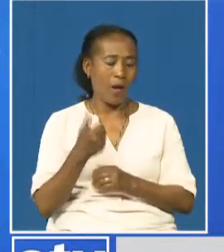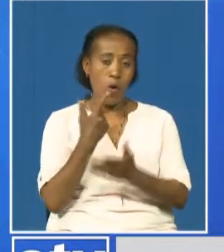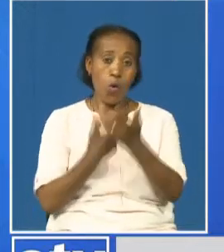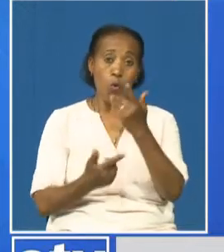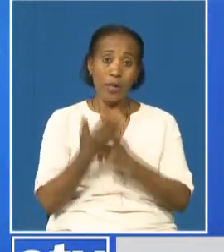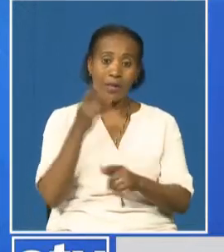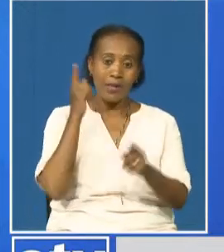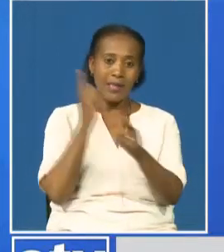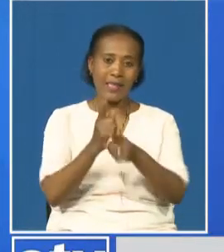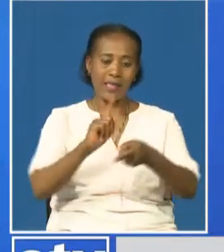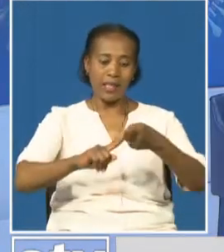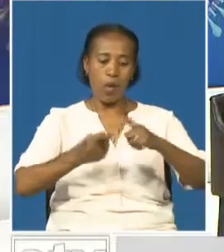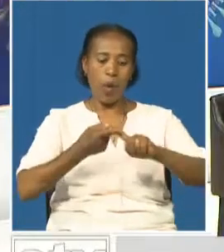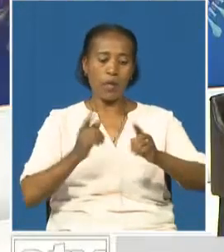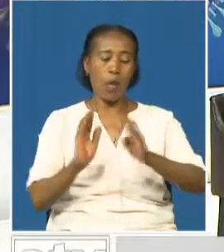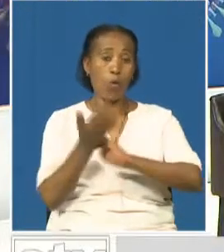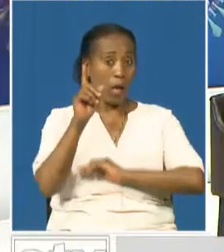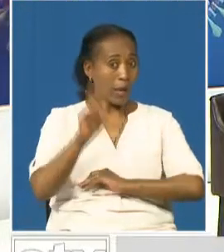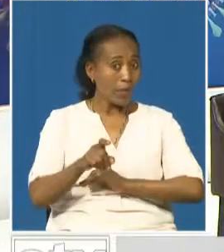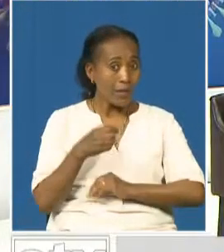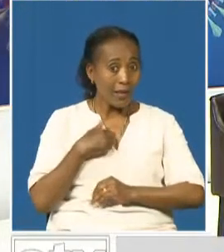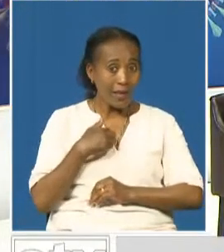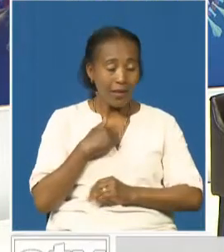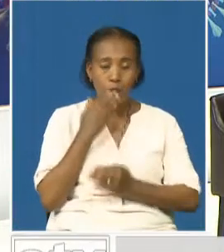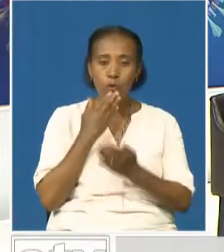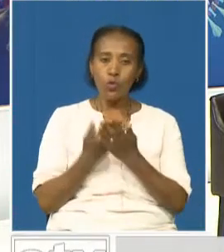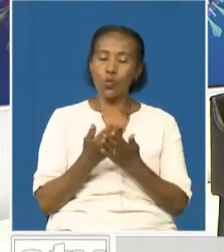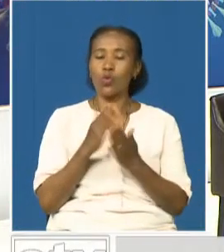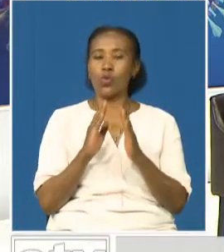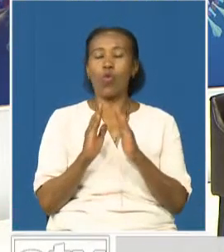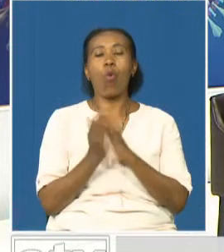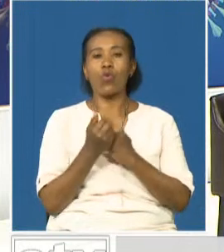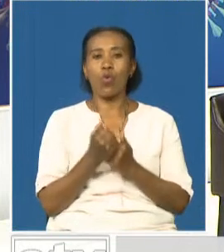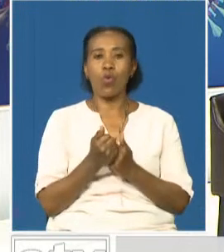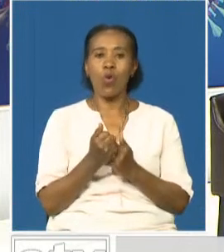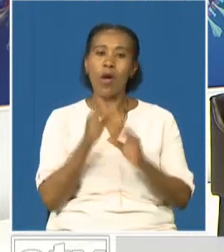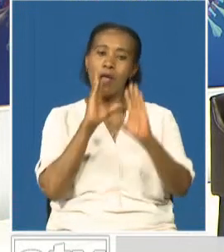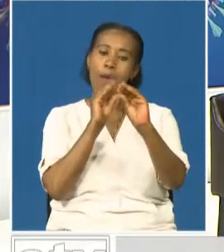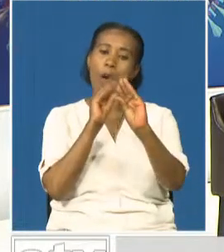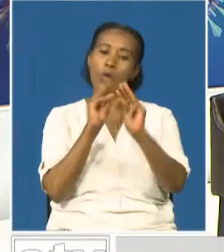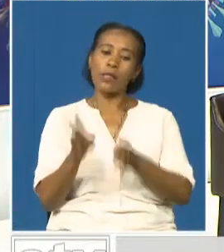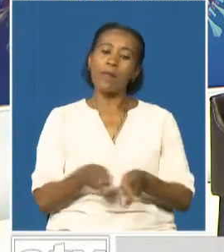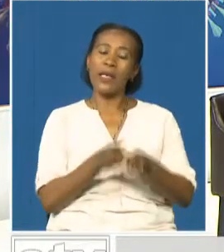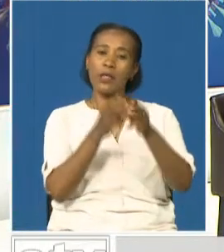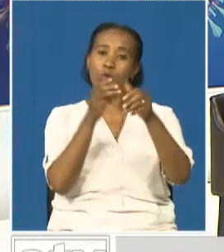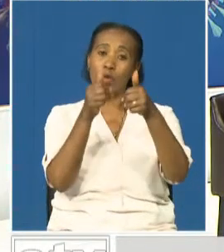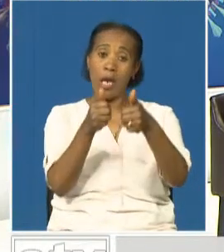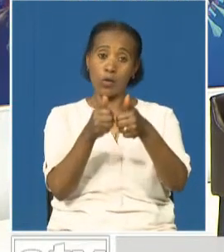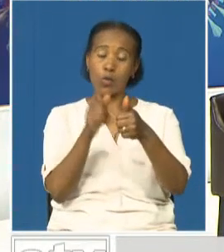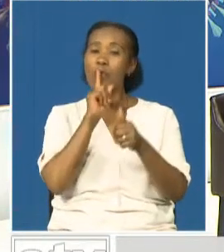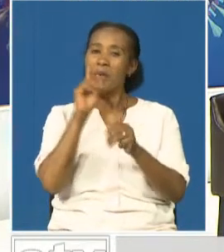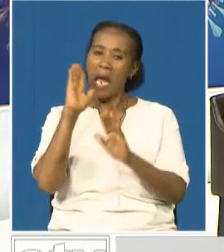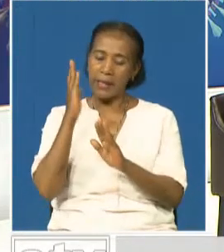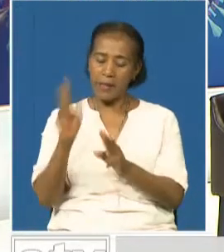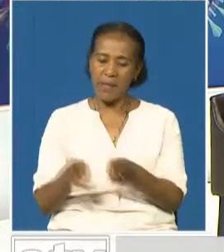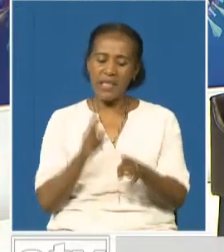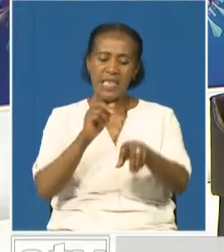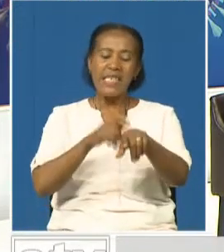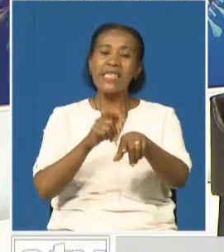ውይይት ሲባል ግን ልክ እንደ ጓደኛ መሆን አለበት አይደል? ጥሩ ወሬ ሆኖ የማውራት መንገዱ ራሱ ውይይት ነው ማለት ነው መንገድ ነው መሆን